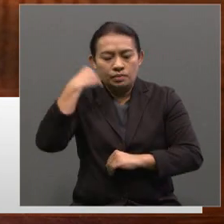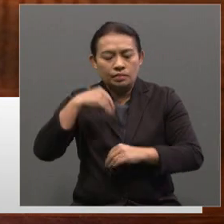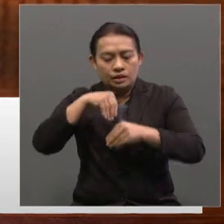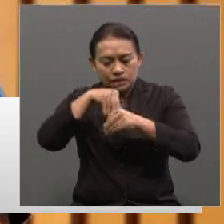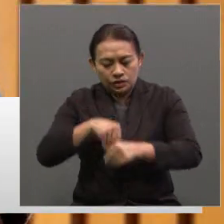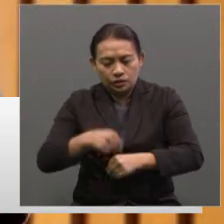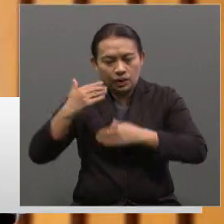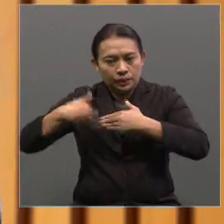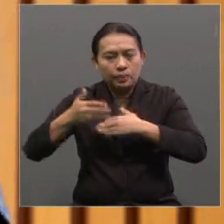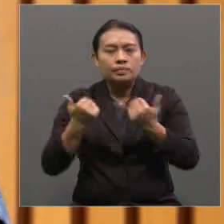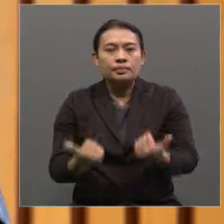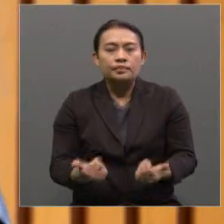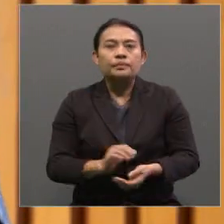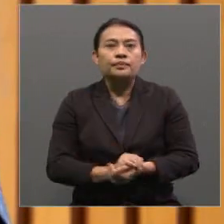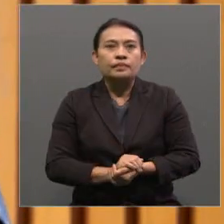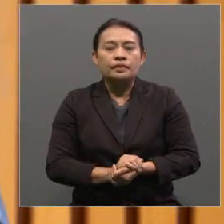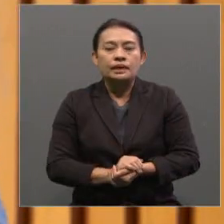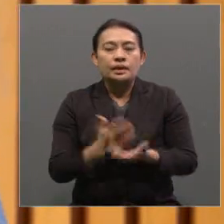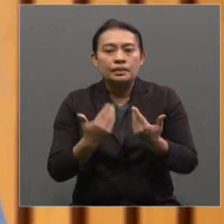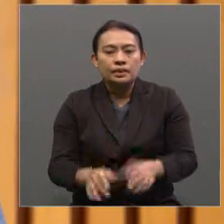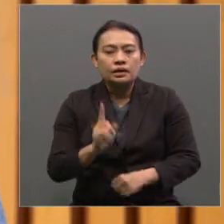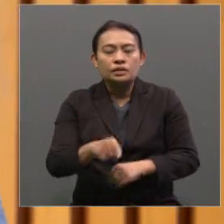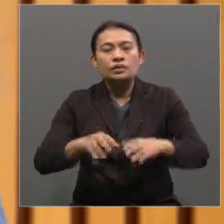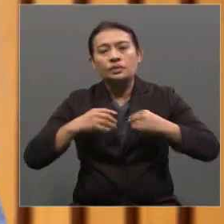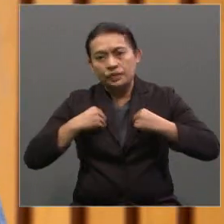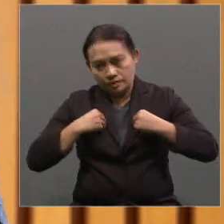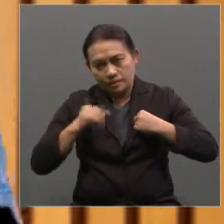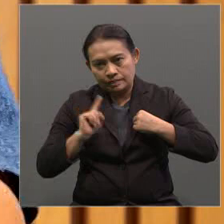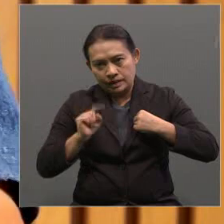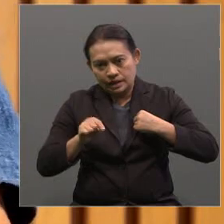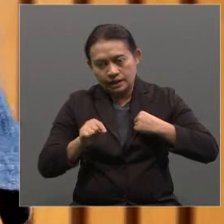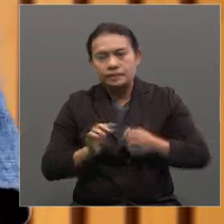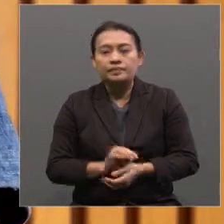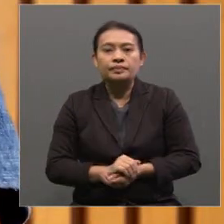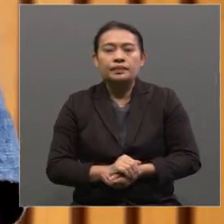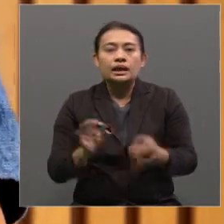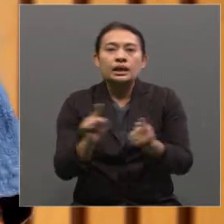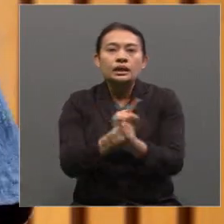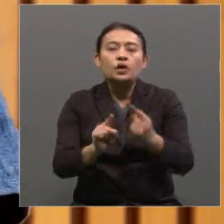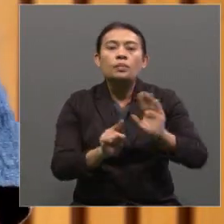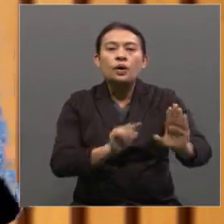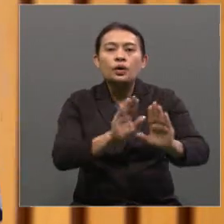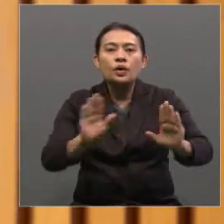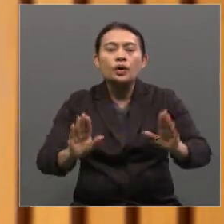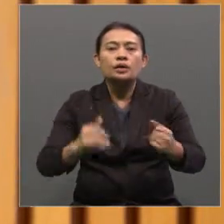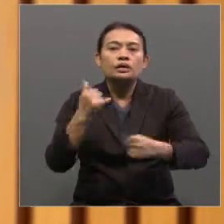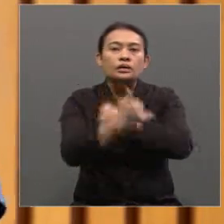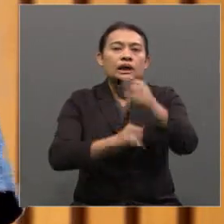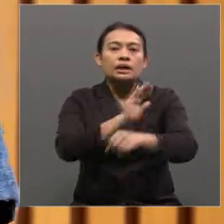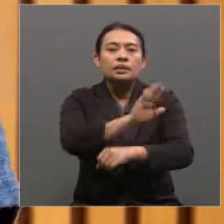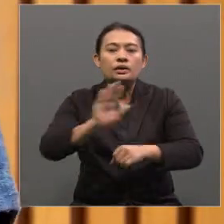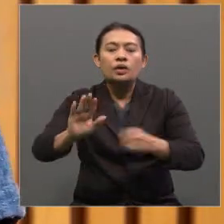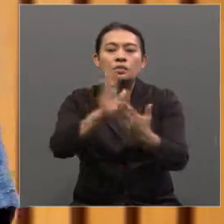ไม่ได้ในวันนี ้ ใช่ไหมครับเพียงแต่ว่าก็ต้องยอมรับว่าบริบทที่เกิดขึ้นในแต่ละสังคมแต่ละประเทศเนี่ยมันเอื้อให้เ